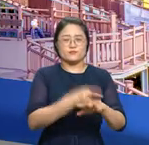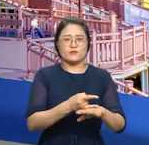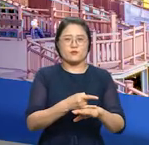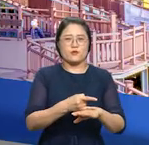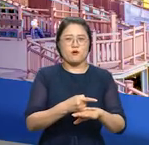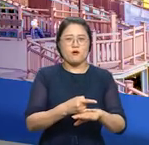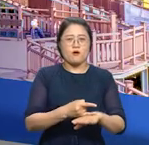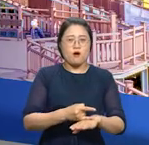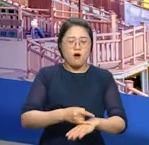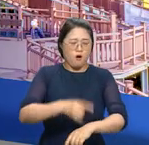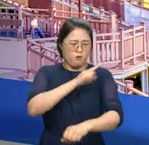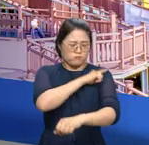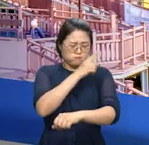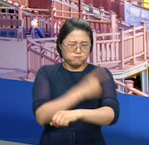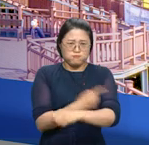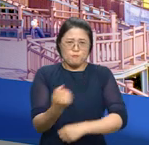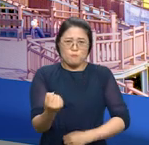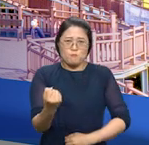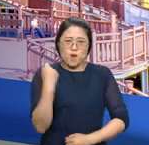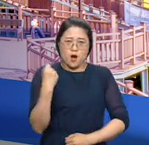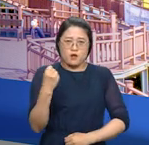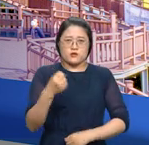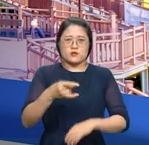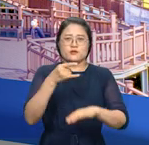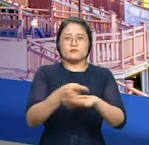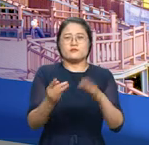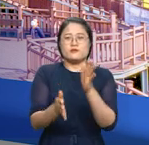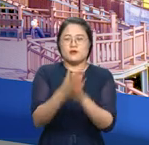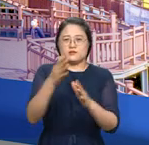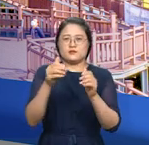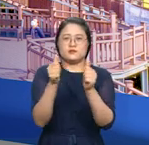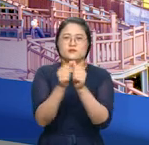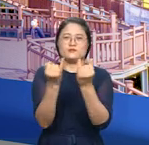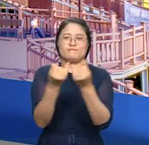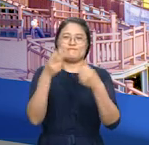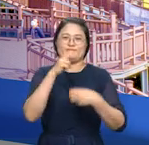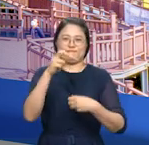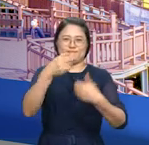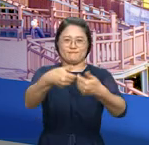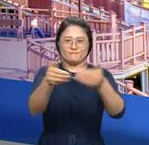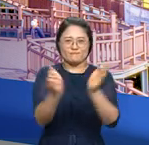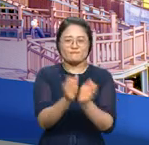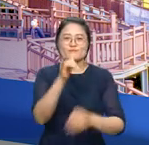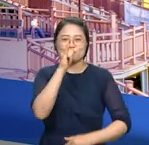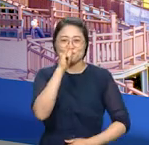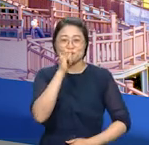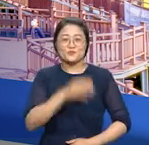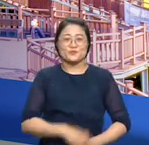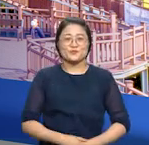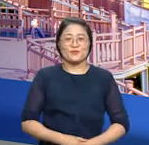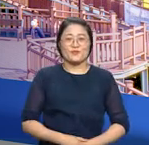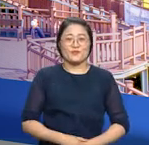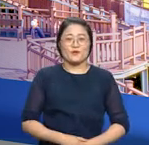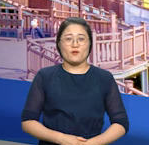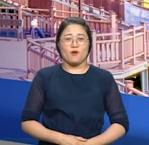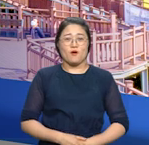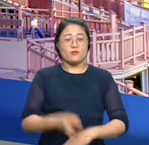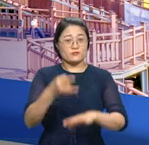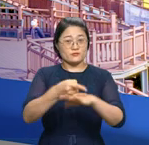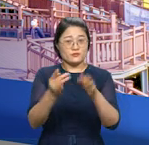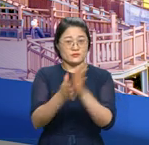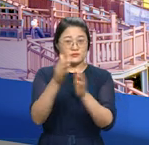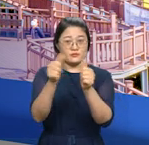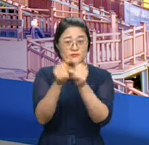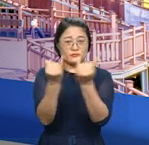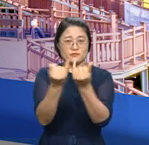의왕에는 많은 대회와 축제에서 실력을 인정받은 의왕 시립소년소녀 합창단이 있습니다. 청소년들로 이루어진